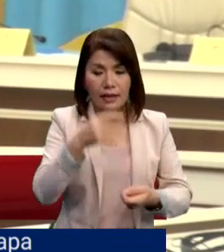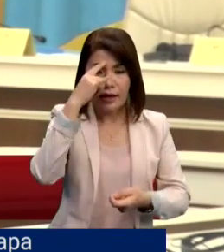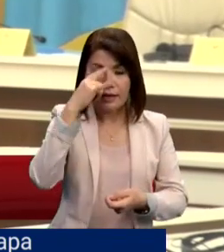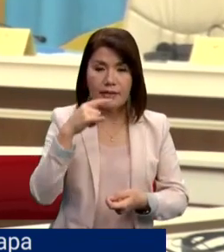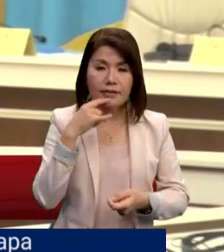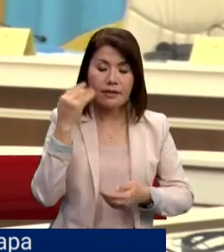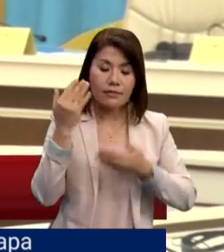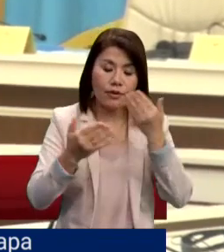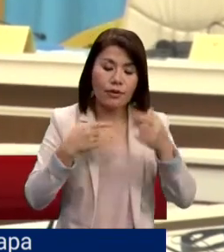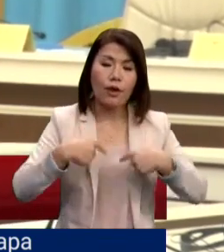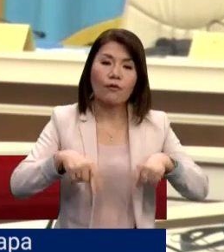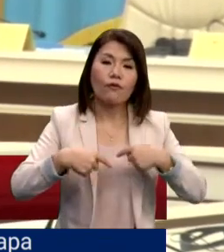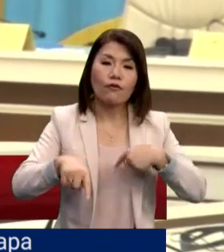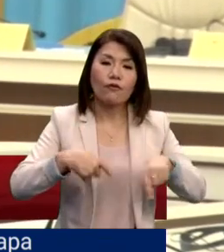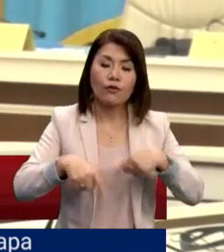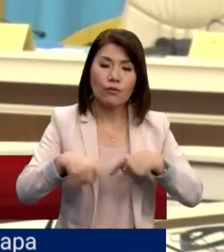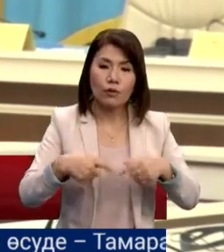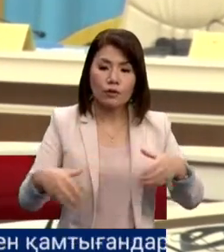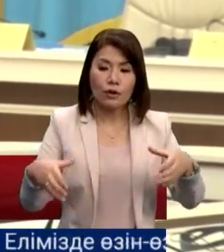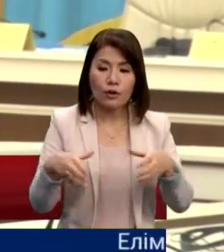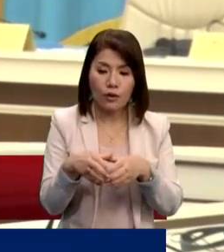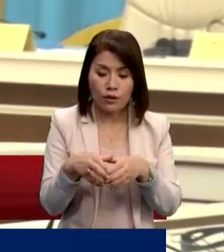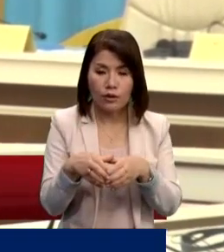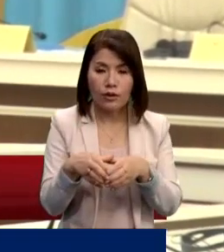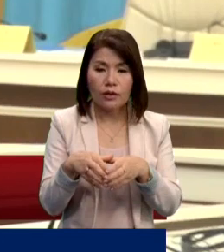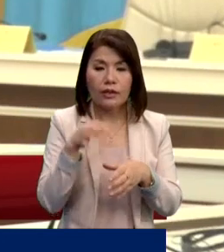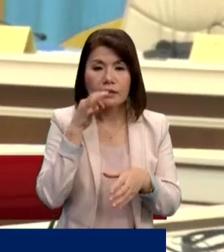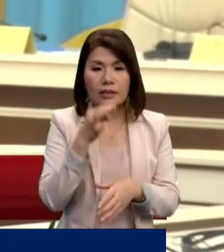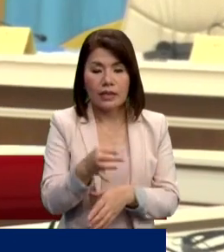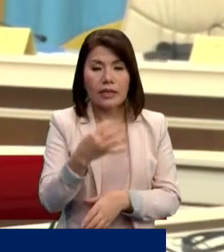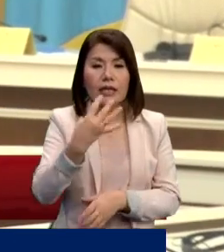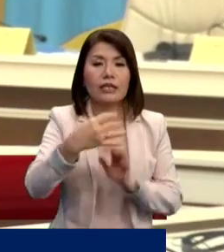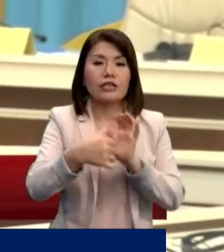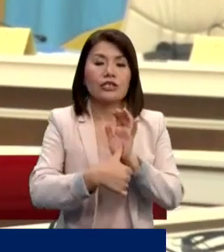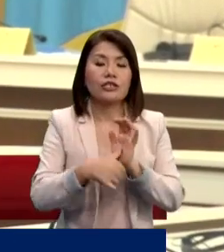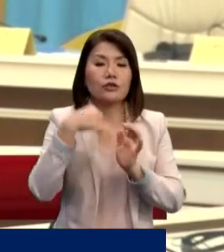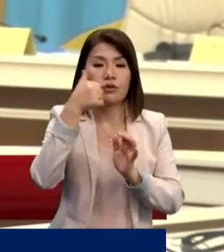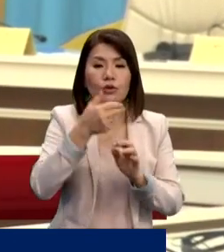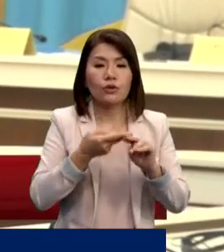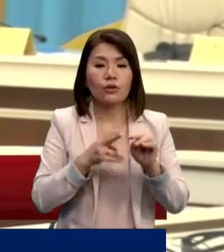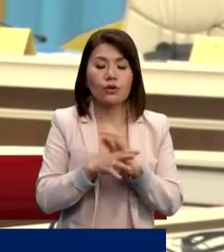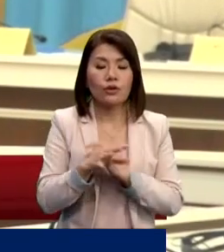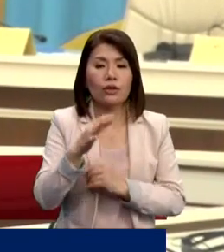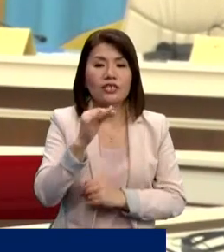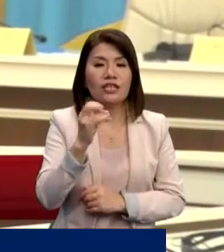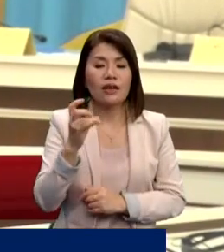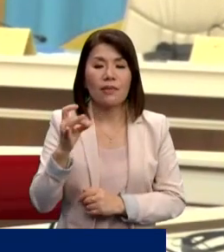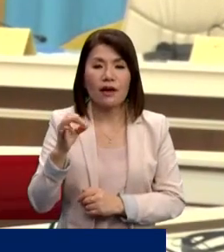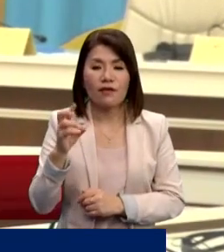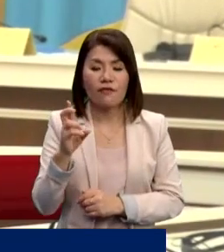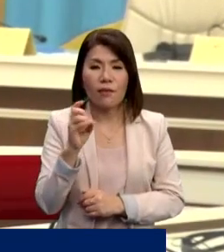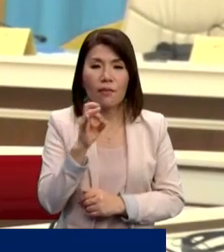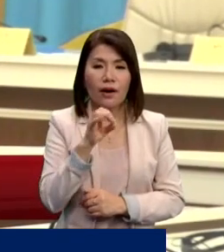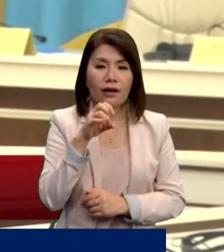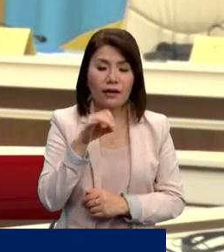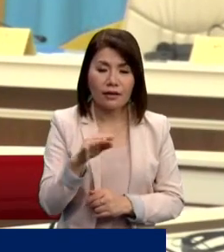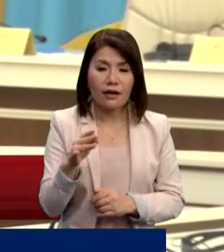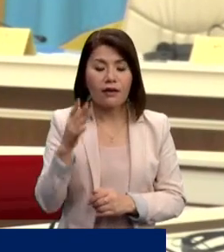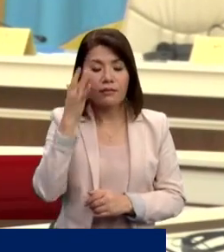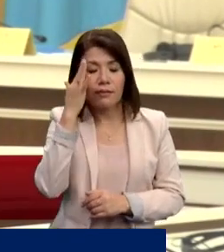әуесқой футболшылар құрамының атынан 46 жастағы Жаңабаев бақытта кандидат